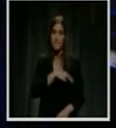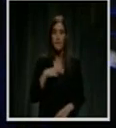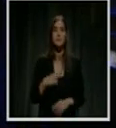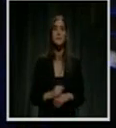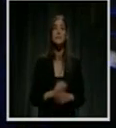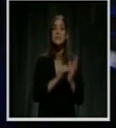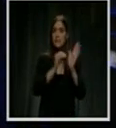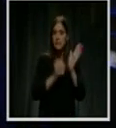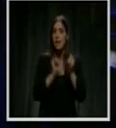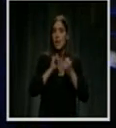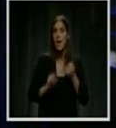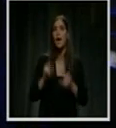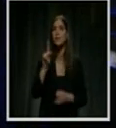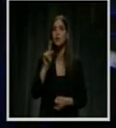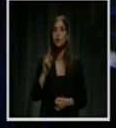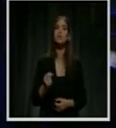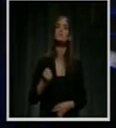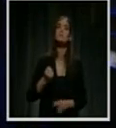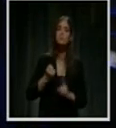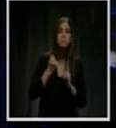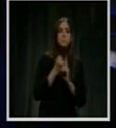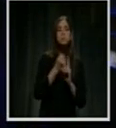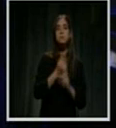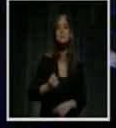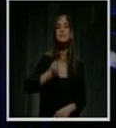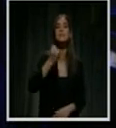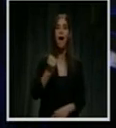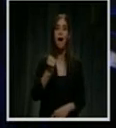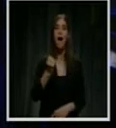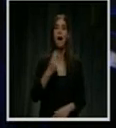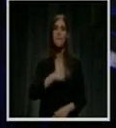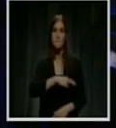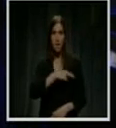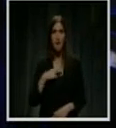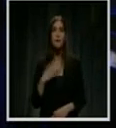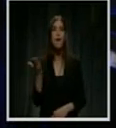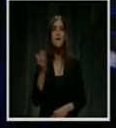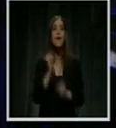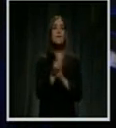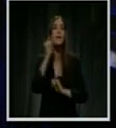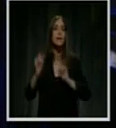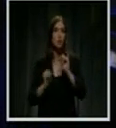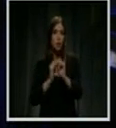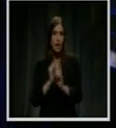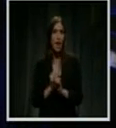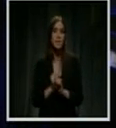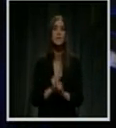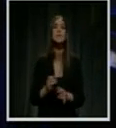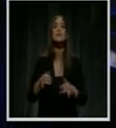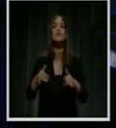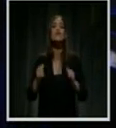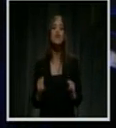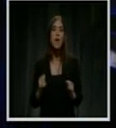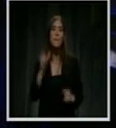insaħħu r-reputazzjoni ta' pajjiżna fuq livell internazzjonali, iċ-chairpersonship in office tal-OSCE. Ma seta ħadd jaqbel fuq pajjiż li